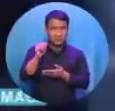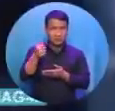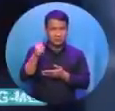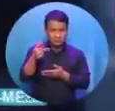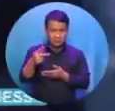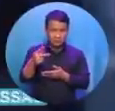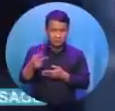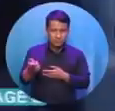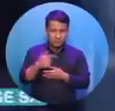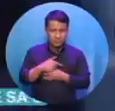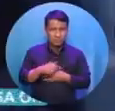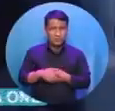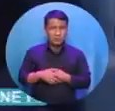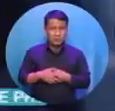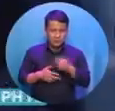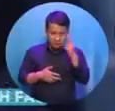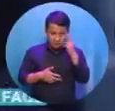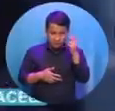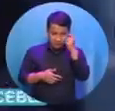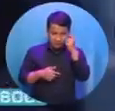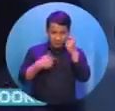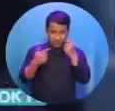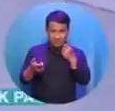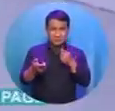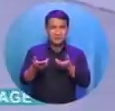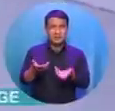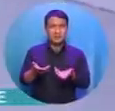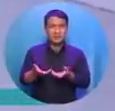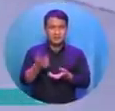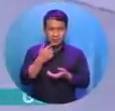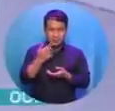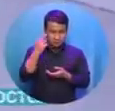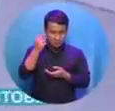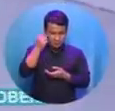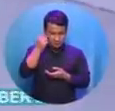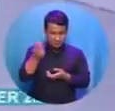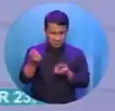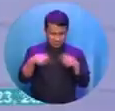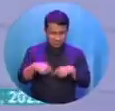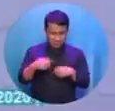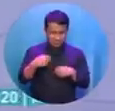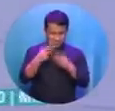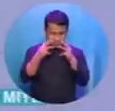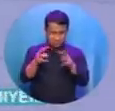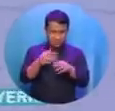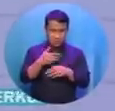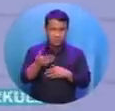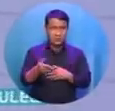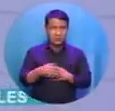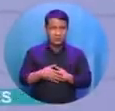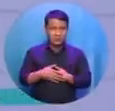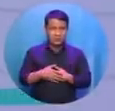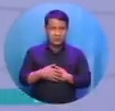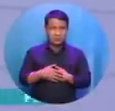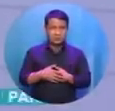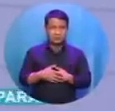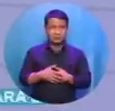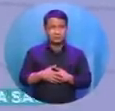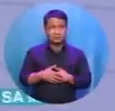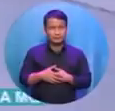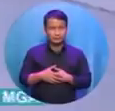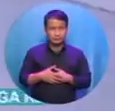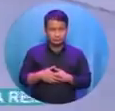Hello? Sir Happy po. Sir Happy, nanonood po ako. Anong kulang nanonood po?